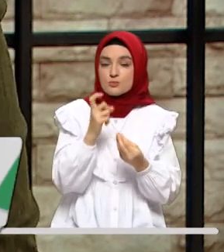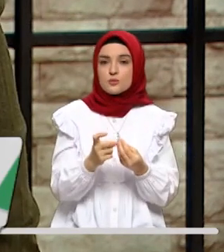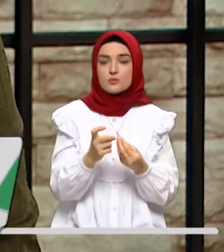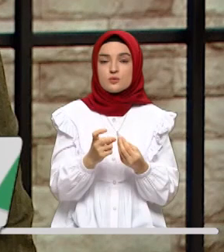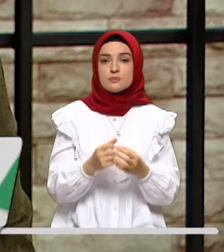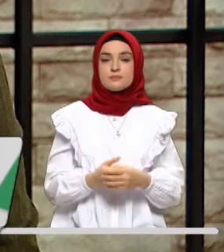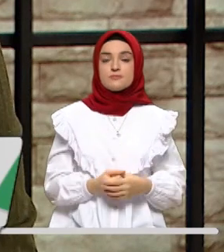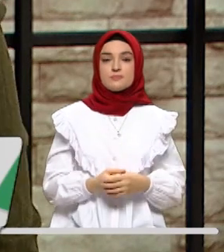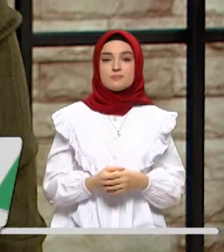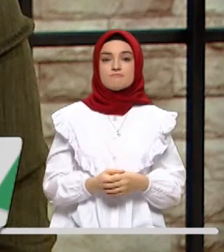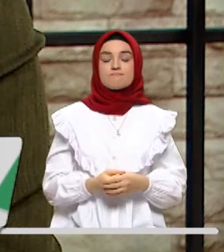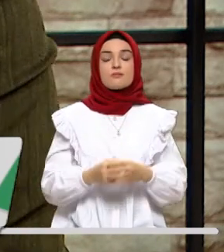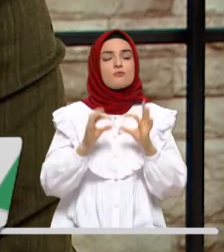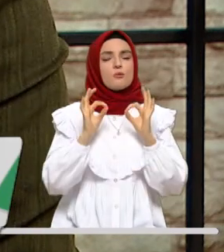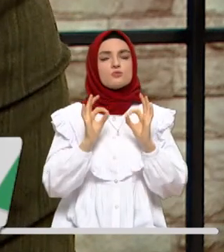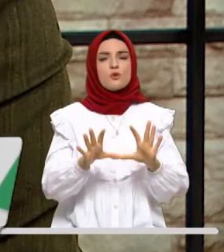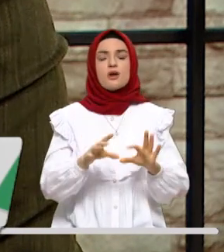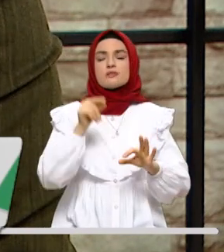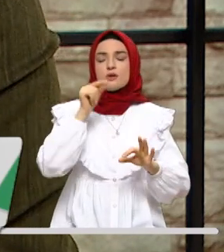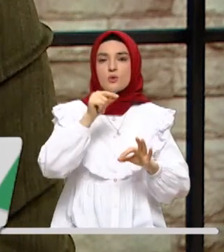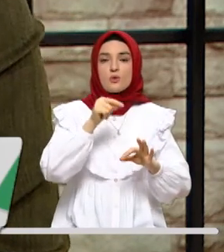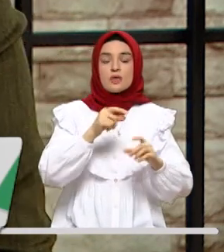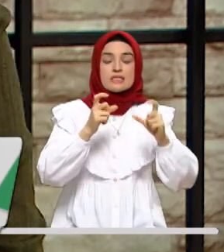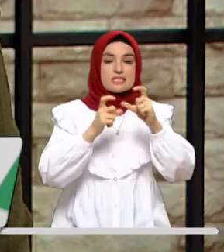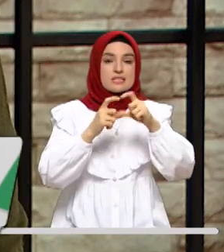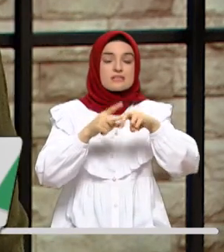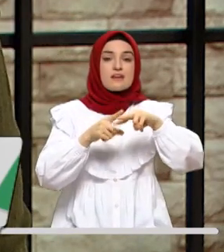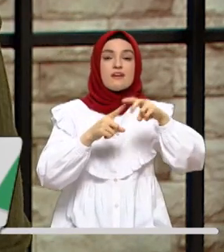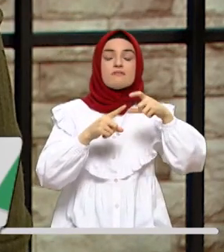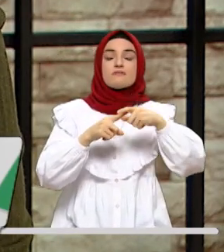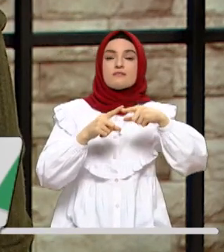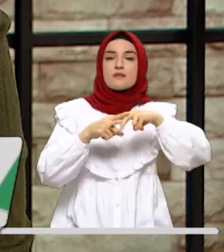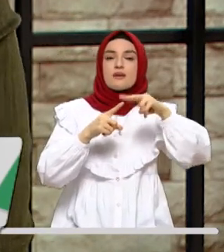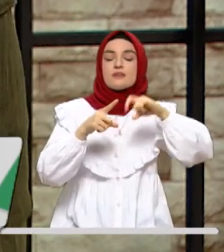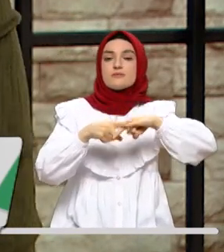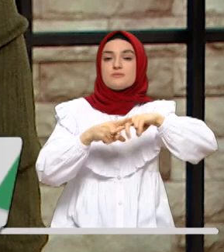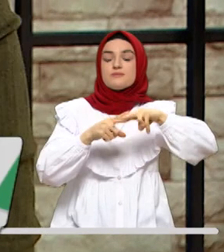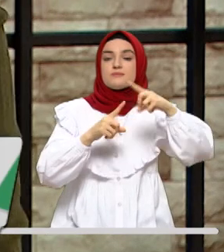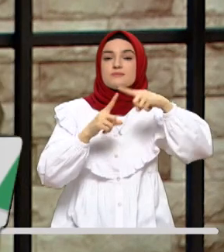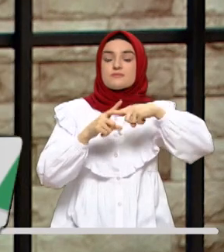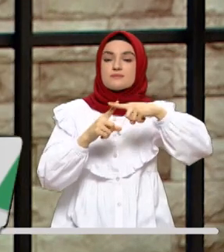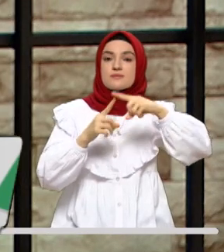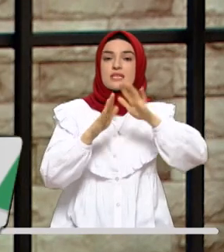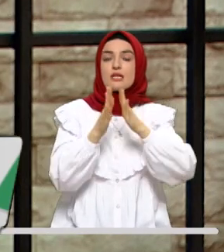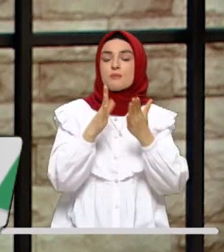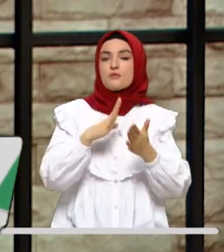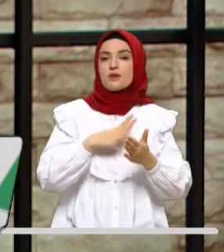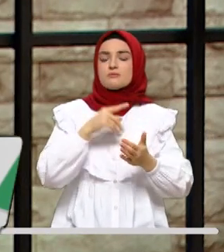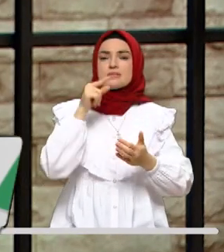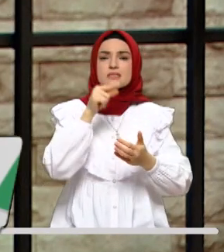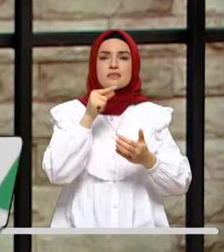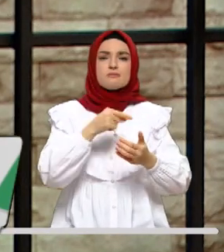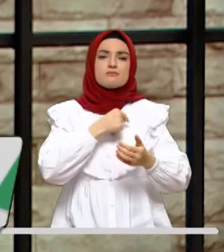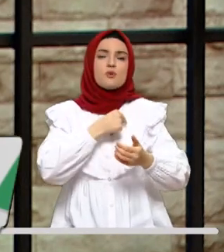istatistik yapılsa muhakkak onun Safahat adlı kitabı var. Onun için sen gönüllere yazdın. Sen